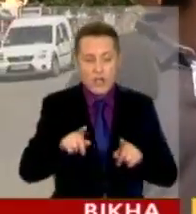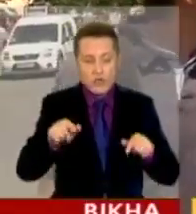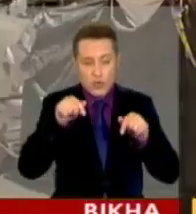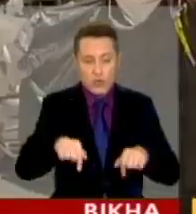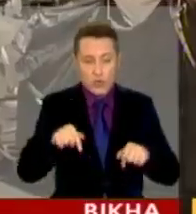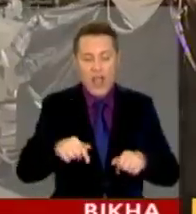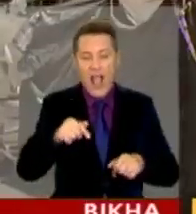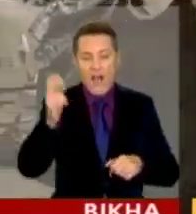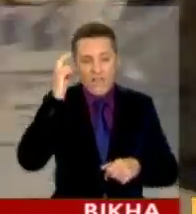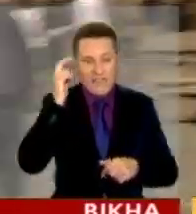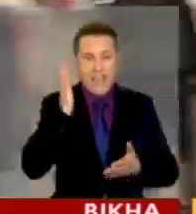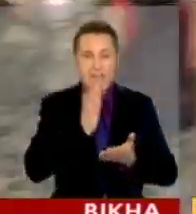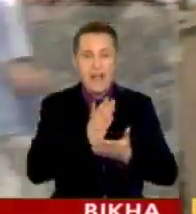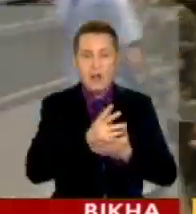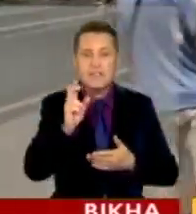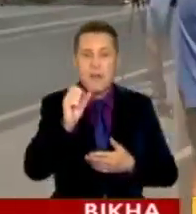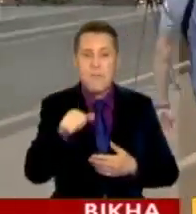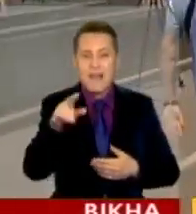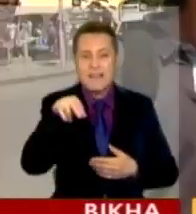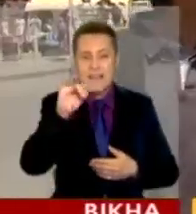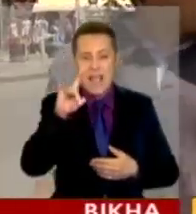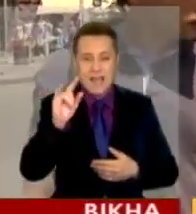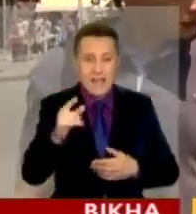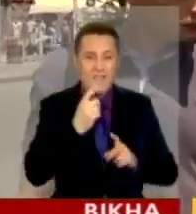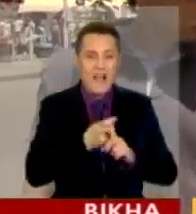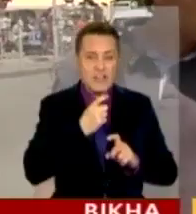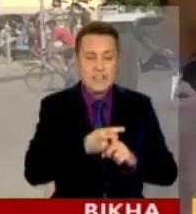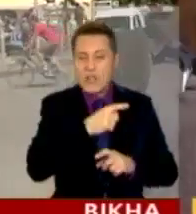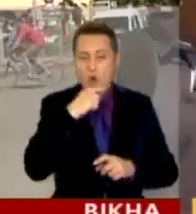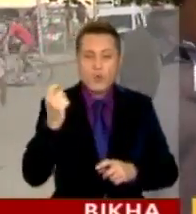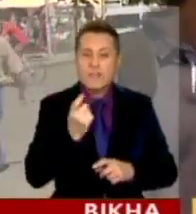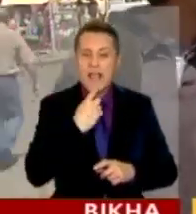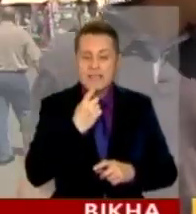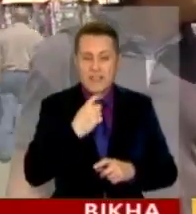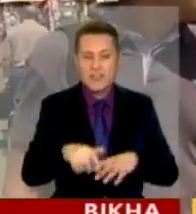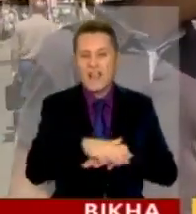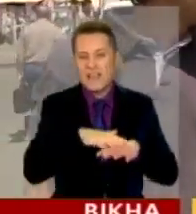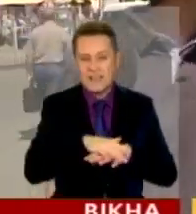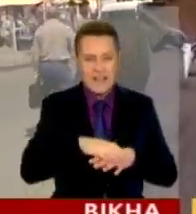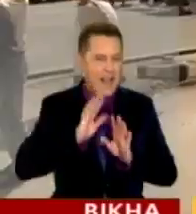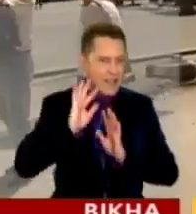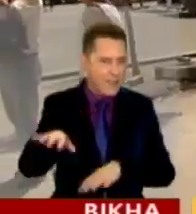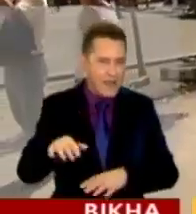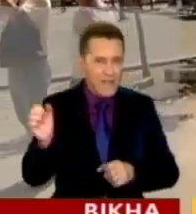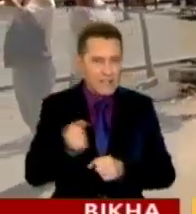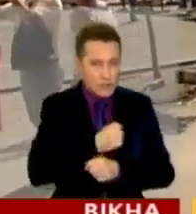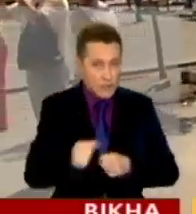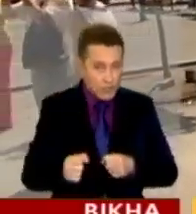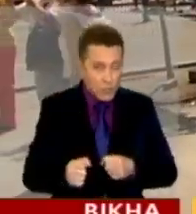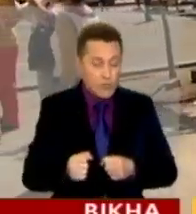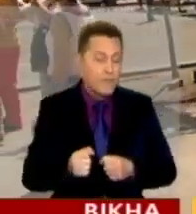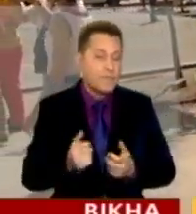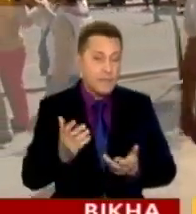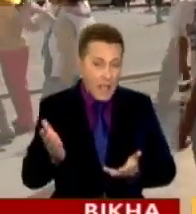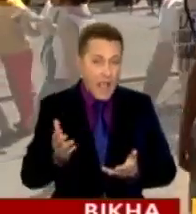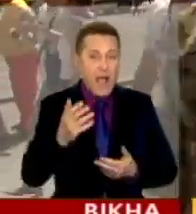знаходяться бандери, фашисти. От російськомовне населення, типу, не привітують, б'ють. Втім, цікавість Дмитра